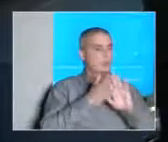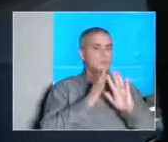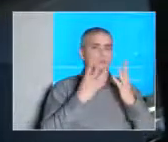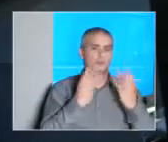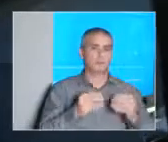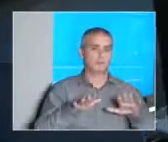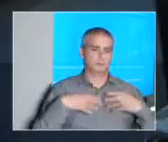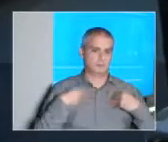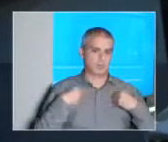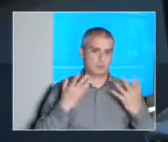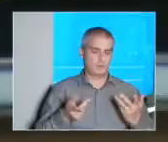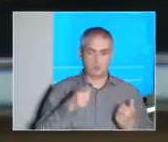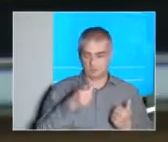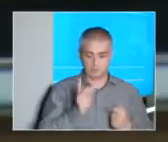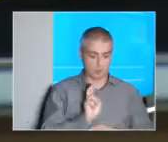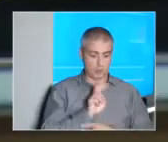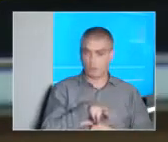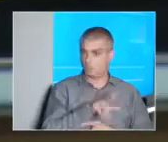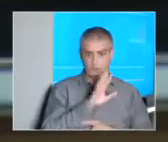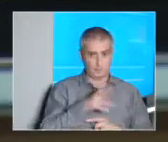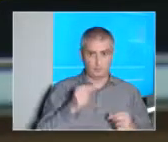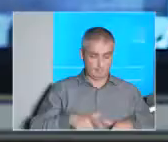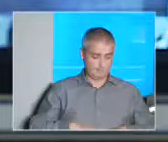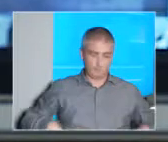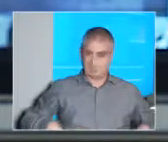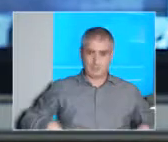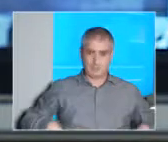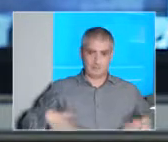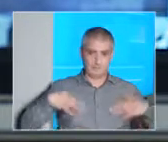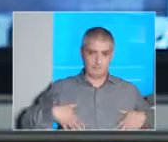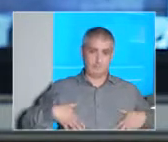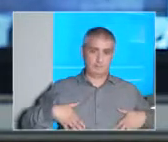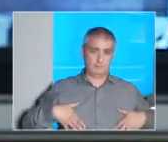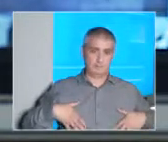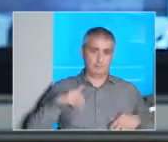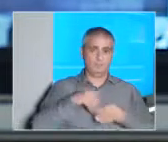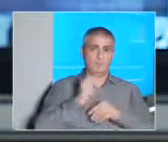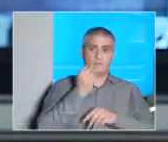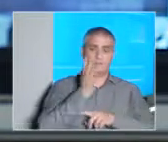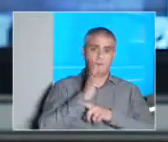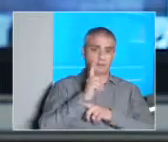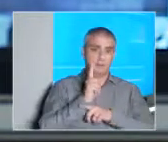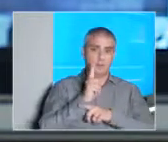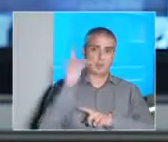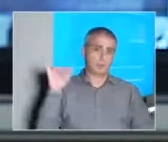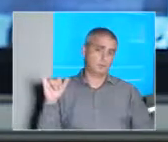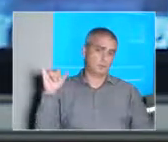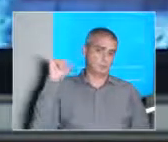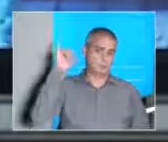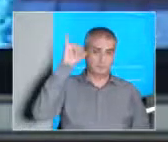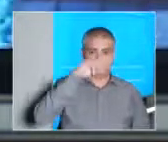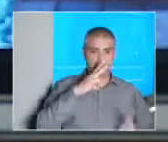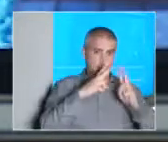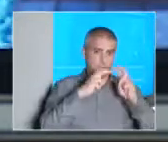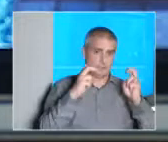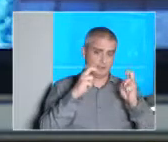שטוב בשדה דוב. אתה עולה, אתה יכול להיות אפילו עם בגדיה מתחת לבגדים. תוך 45 דקות, אתה בעיר